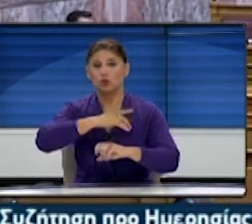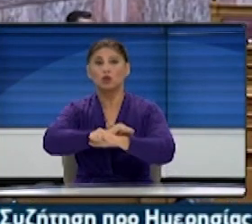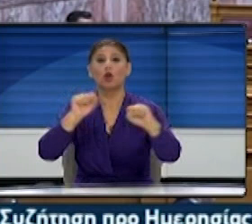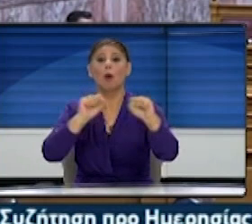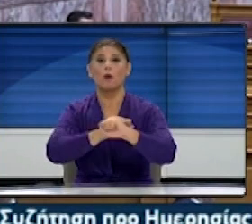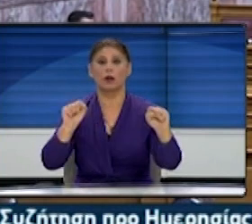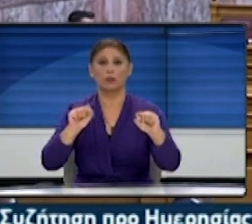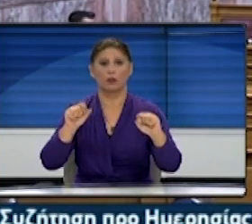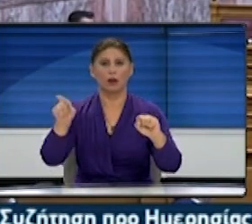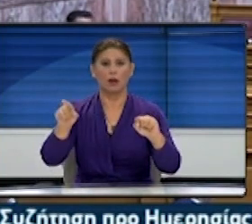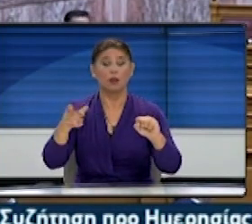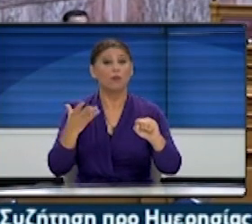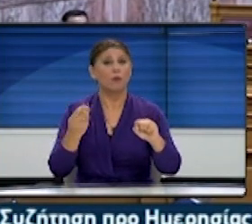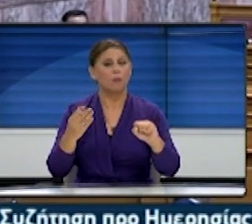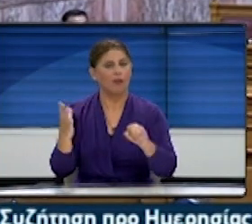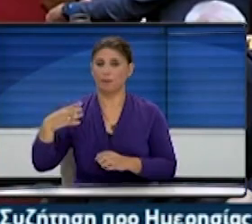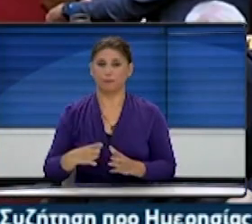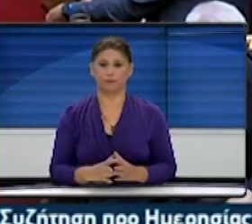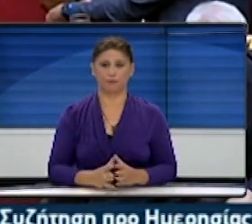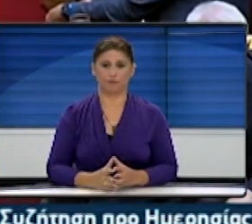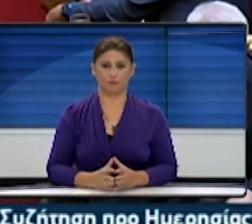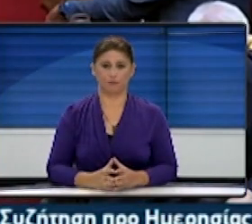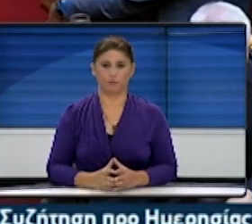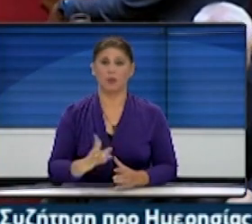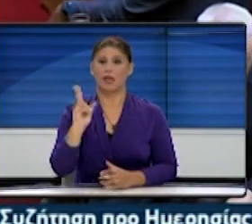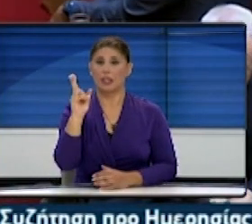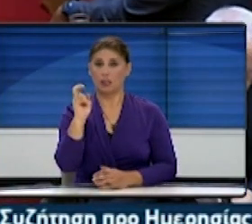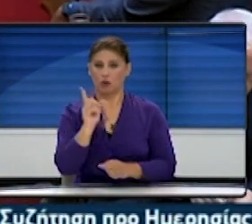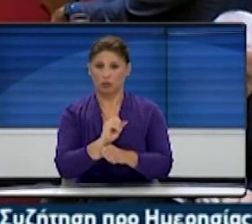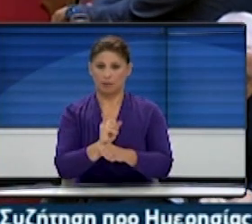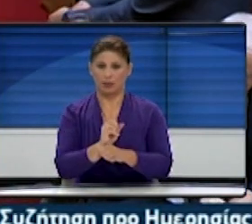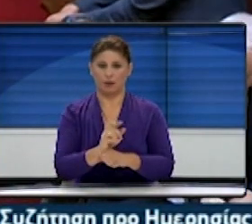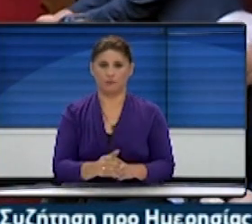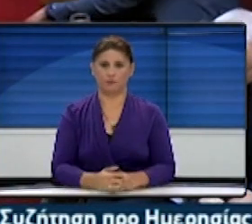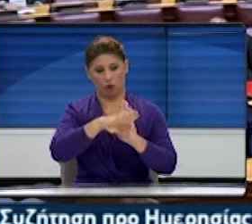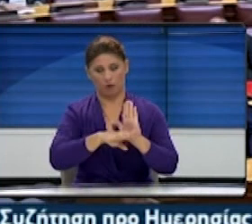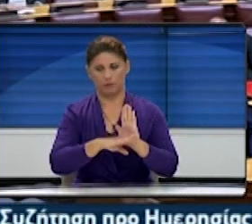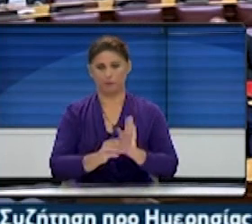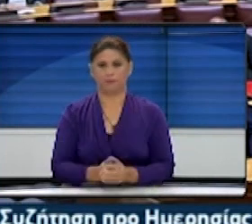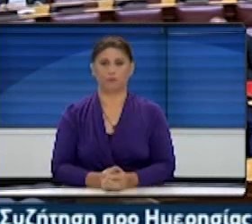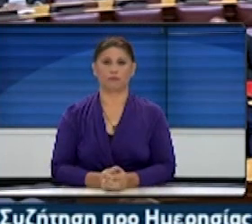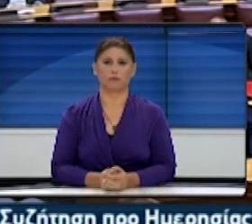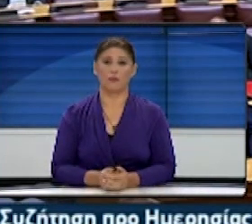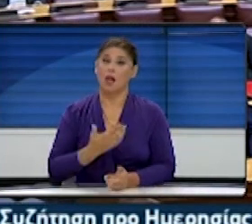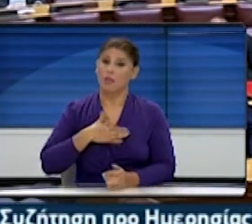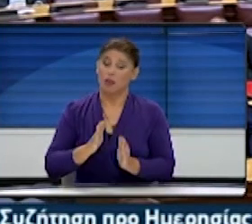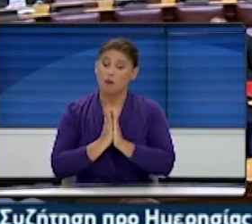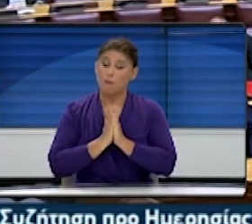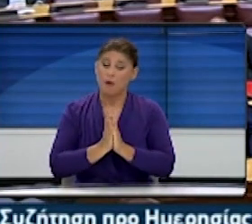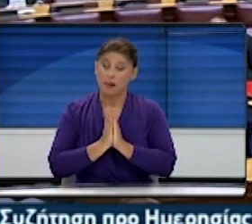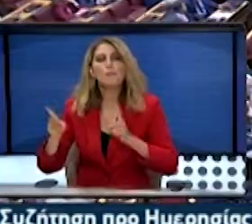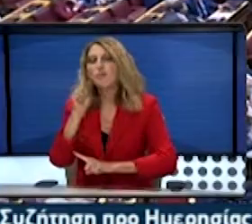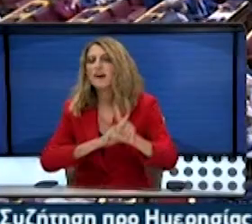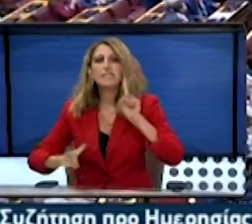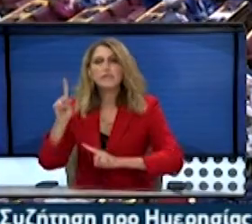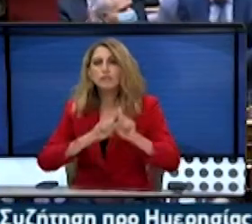και την αλληλεγγύη ότι ο ΣΥΡΙΖΑ πάει με αρνητικό αφήγημα και όχι με θετικό στις εκλογές. Όχι με προγραμματική πρόταση. Όλα τα. Έχετε βάλει